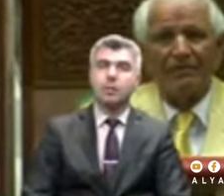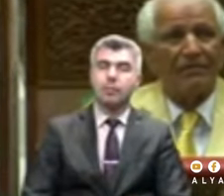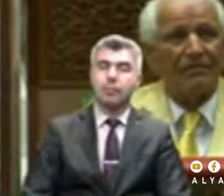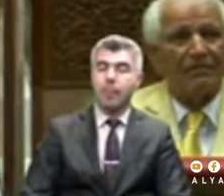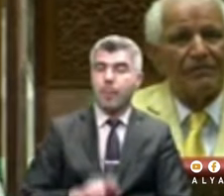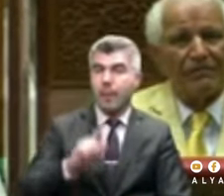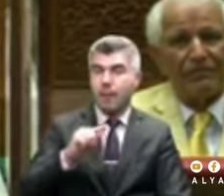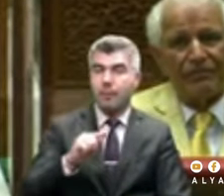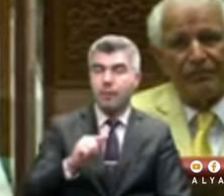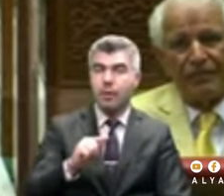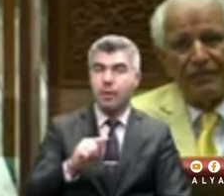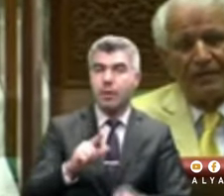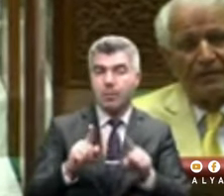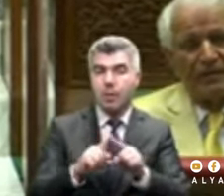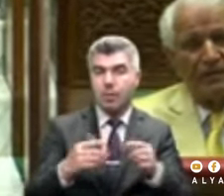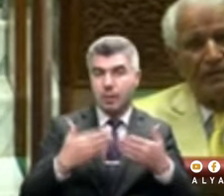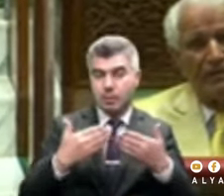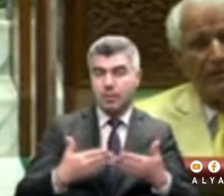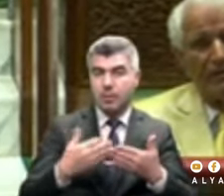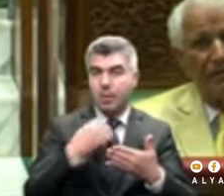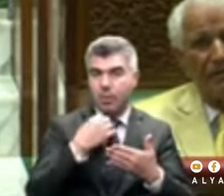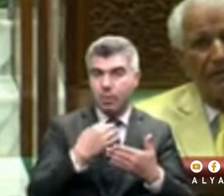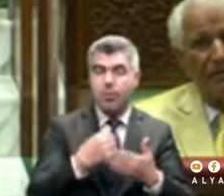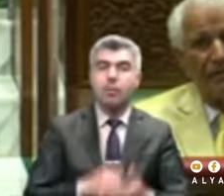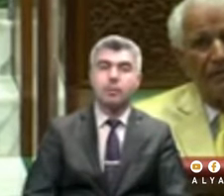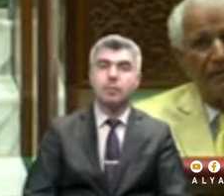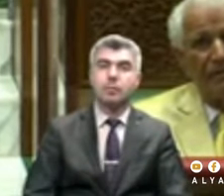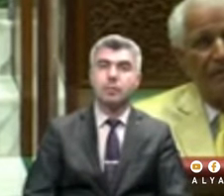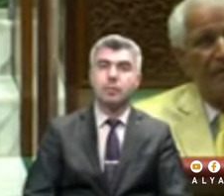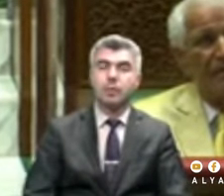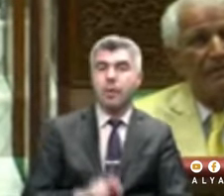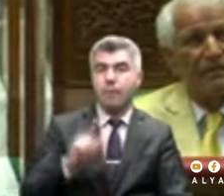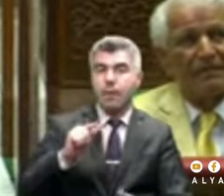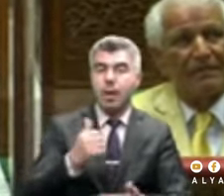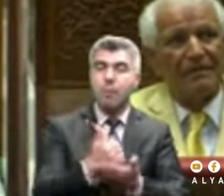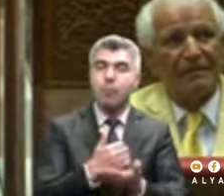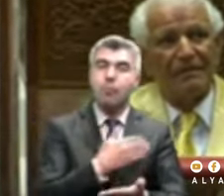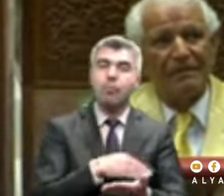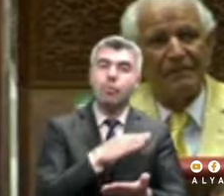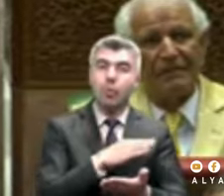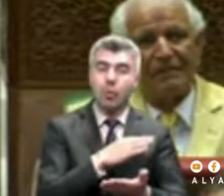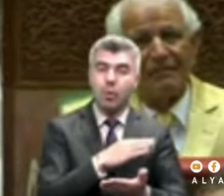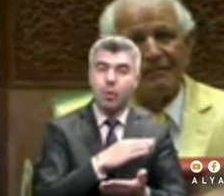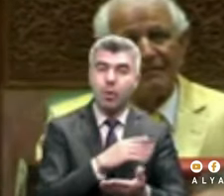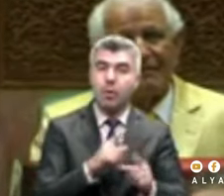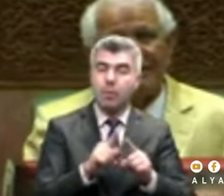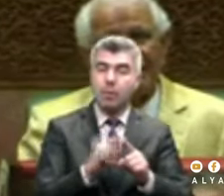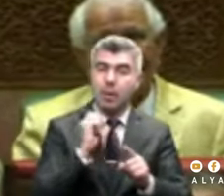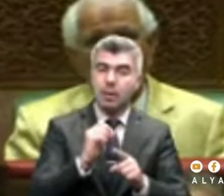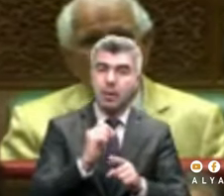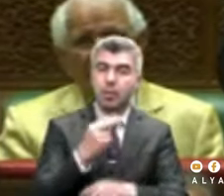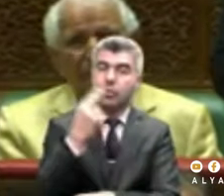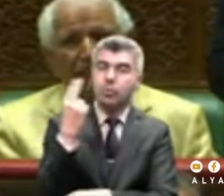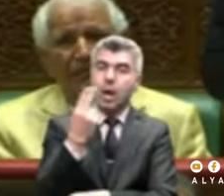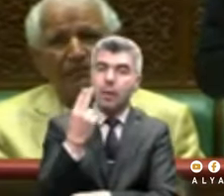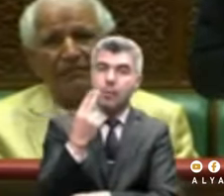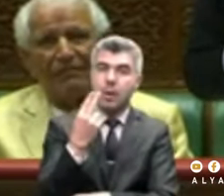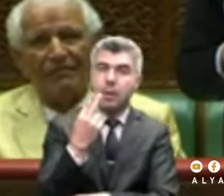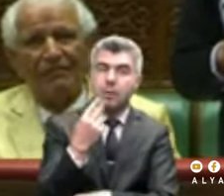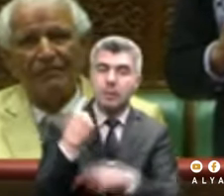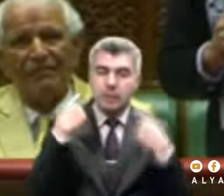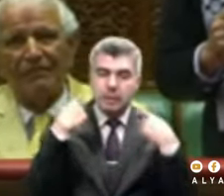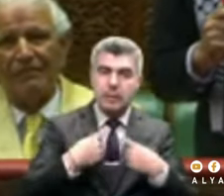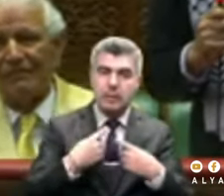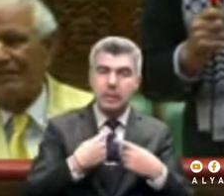نود ان نتوجه ومن خلالكم طبعا لبعض مسؤولي الجامعه المغربيه على ان التوشح بالرمز